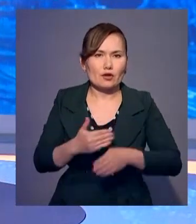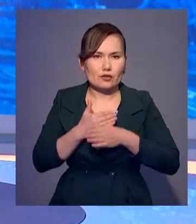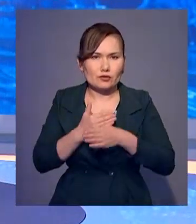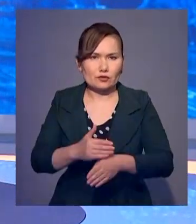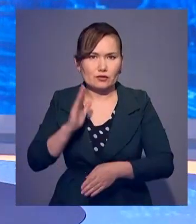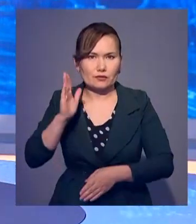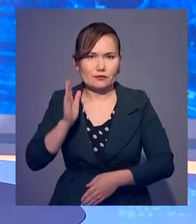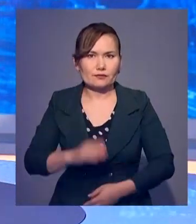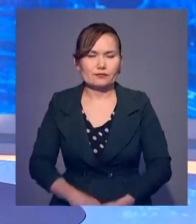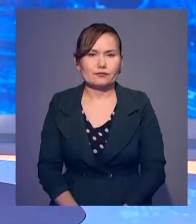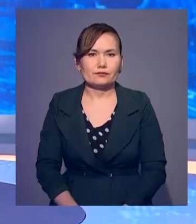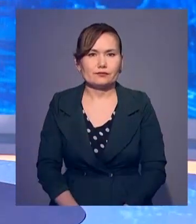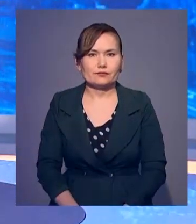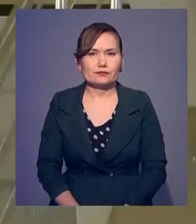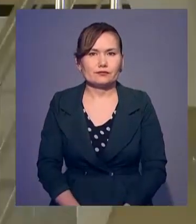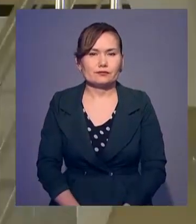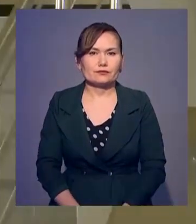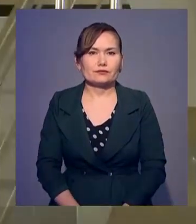жөн дейді.